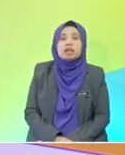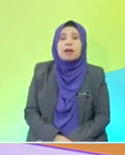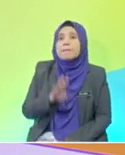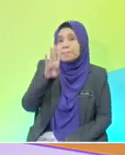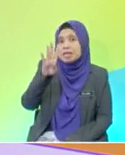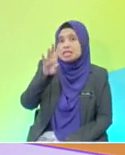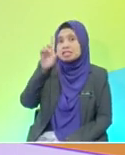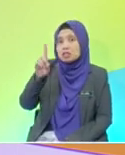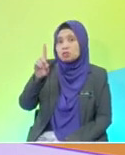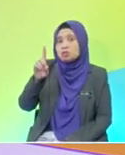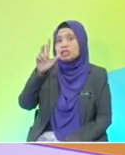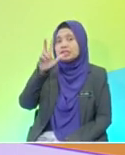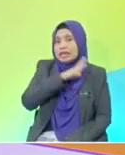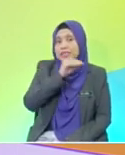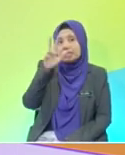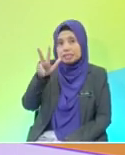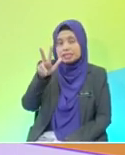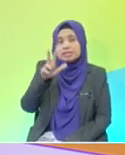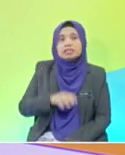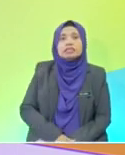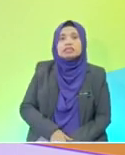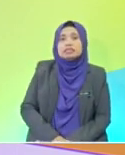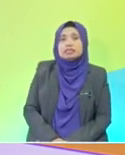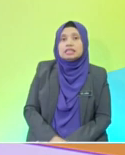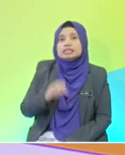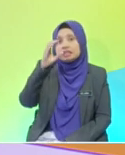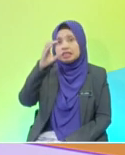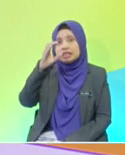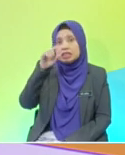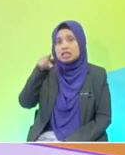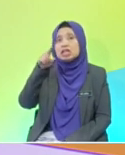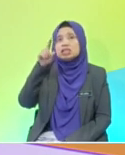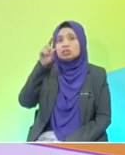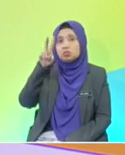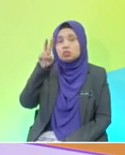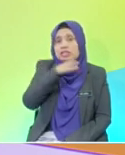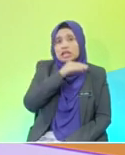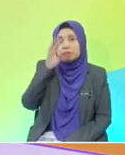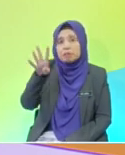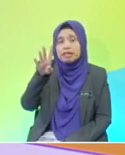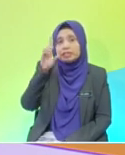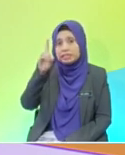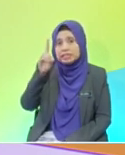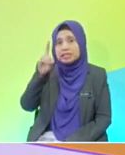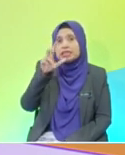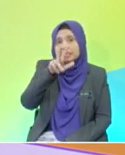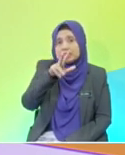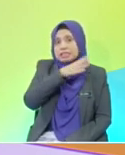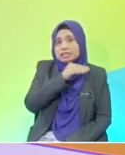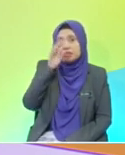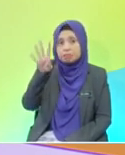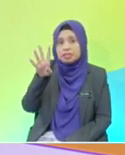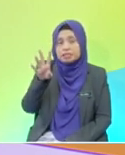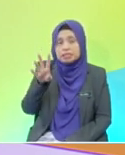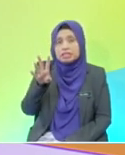B1 dan 3 yang ketiga si dua dan empat dan di adalah 3 dan 4